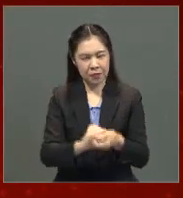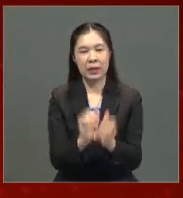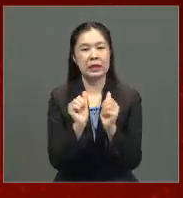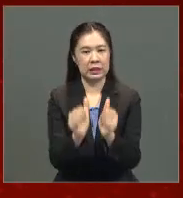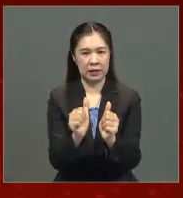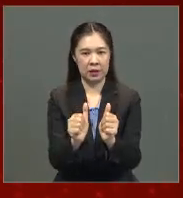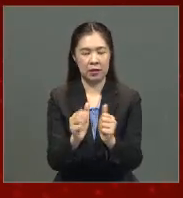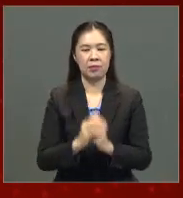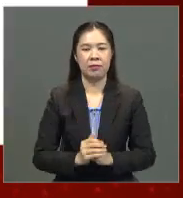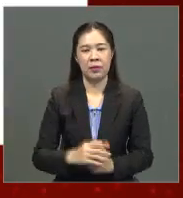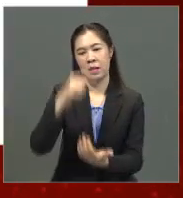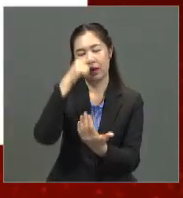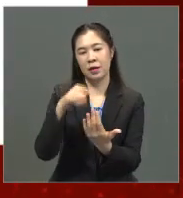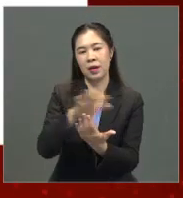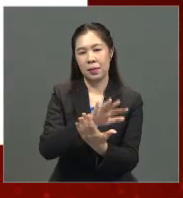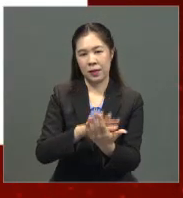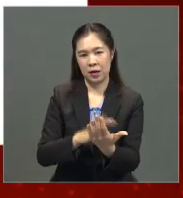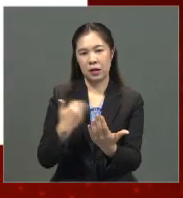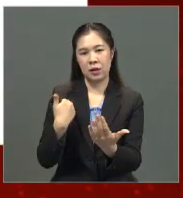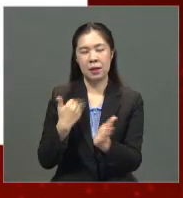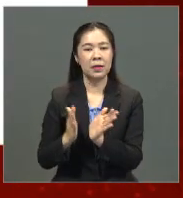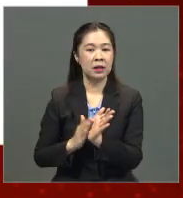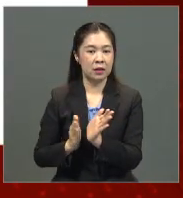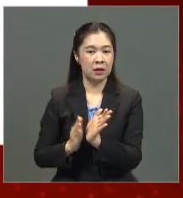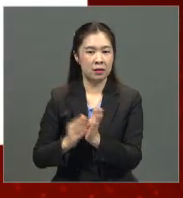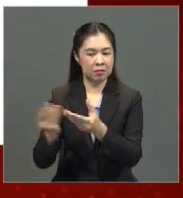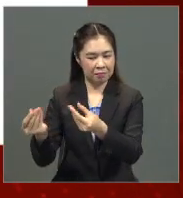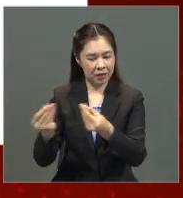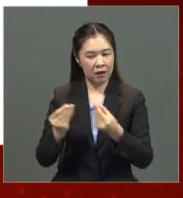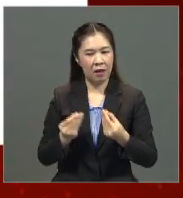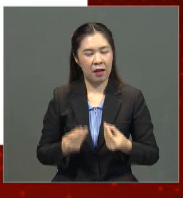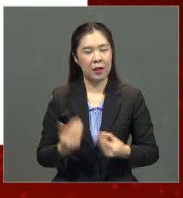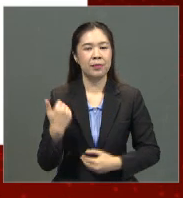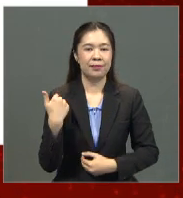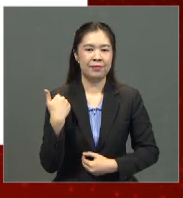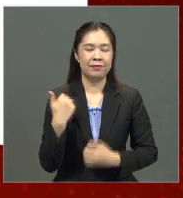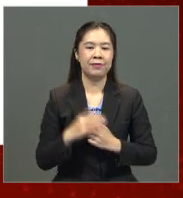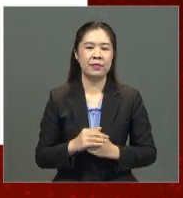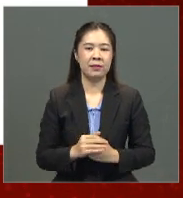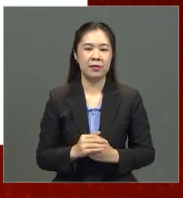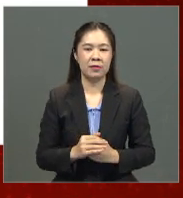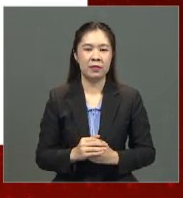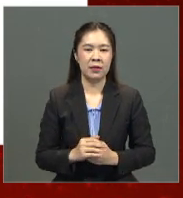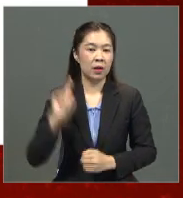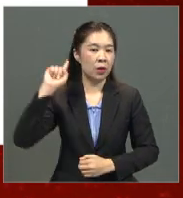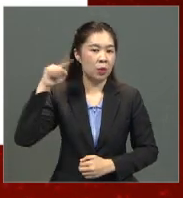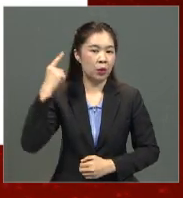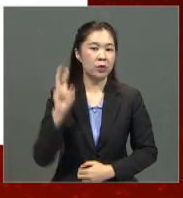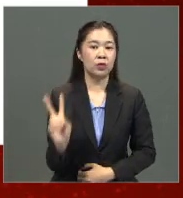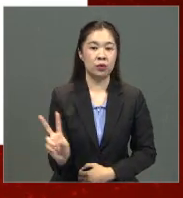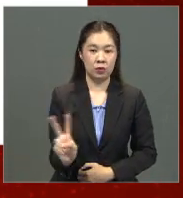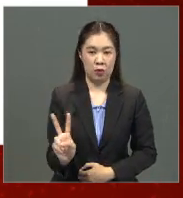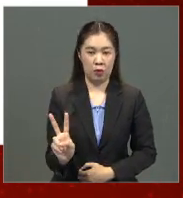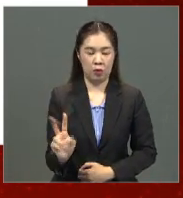อย่างดีมาโดยตลอดทำให้เราเนี่ยได้รับความชื่นชมจากนานาชาตินะครับมาย้ำในรายละเอียดของ 2ยิงไทยกันหน่อยครับ